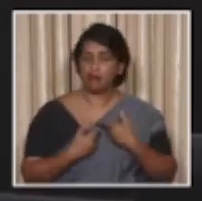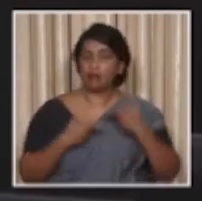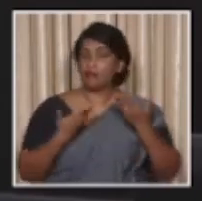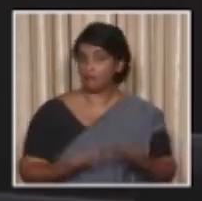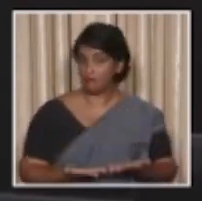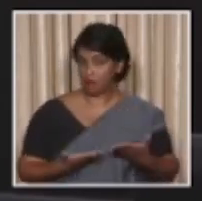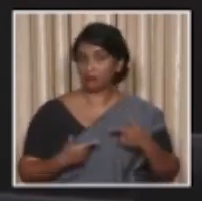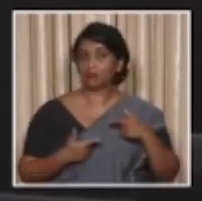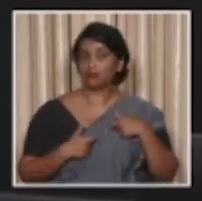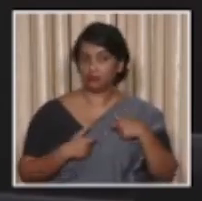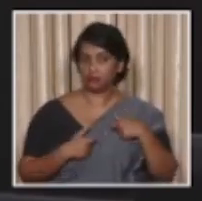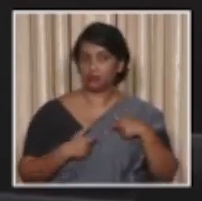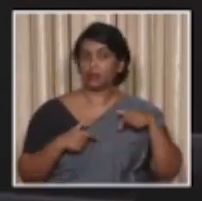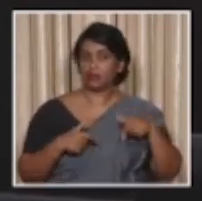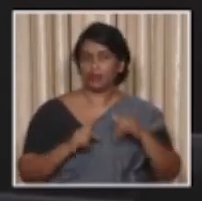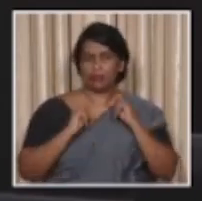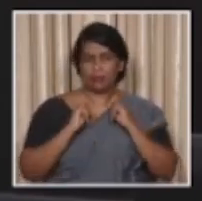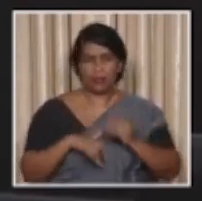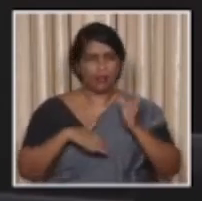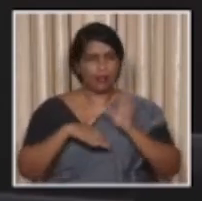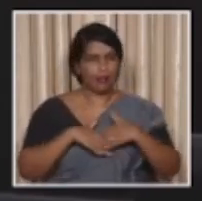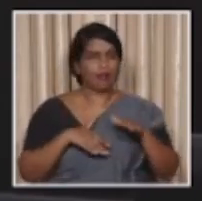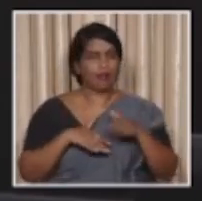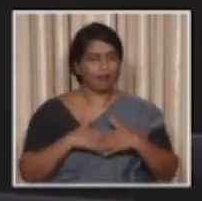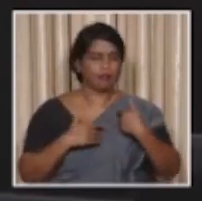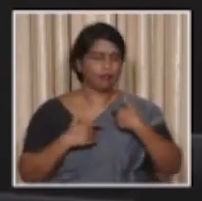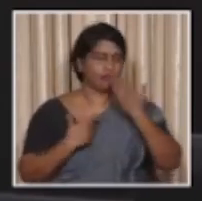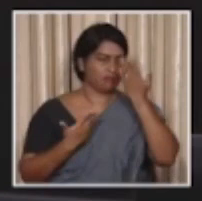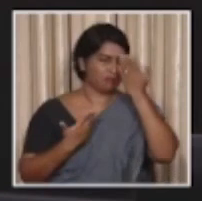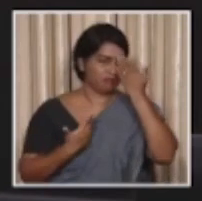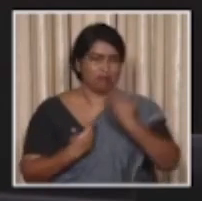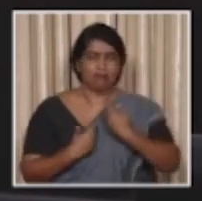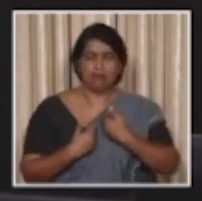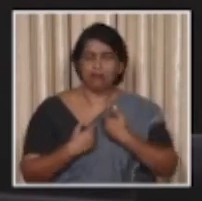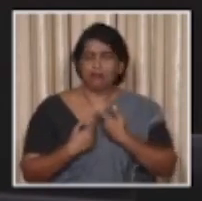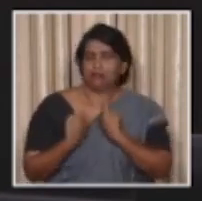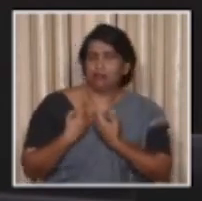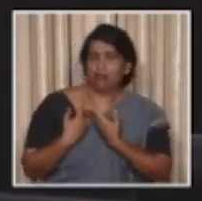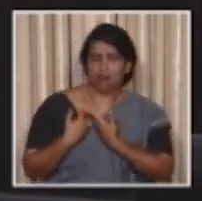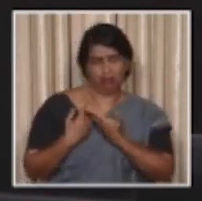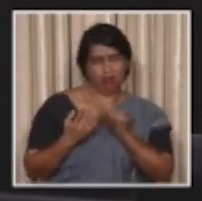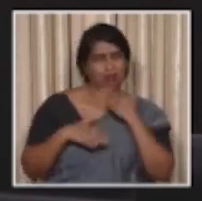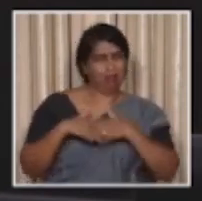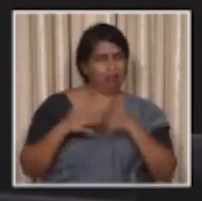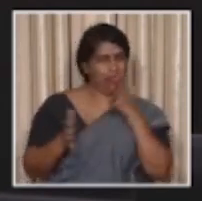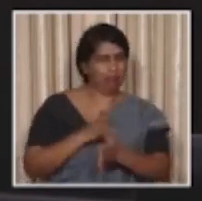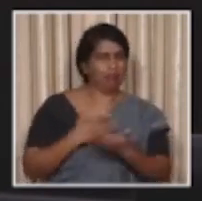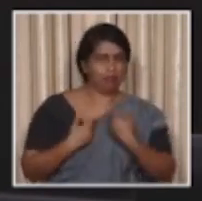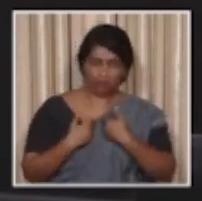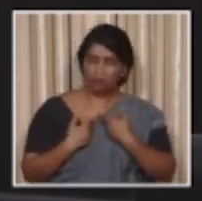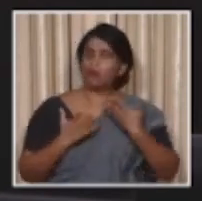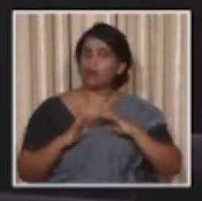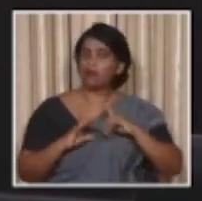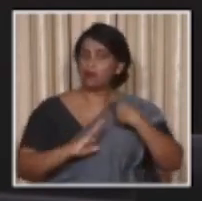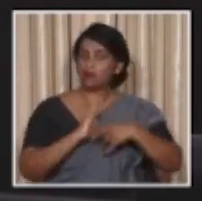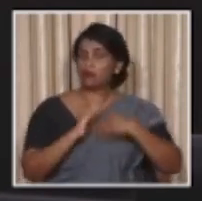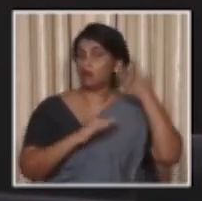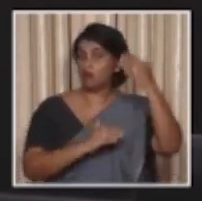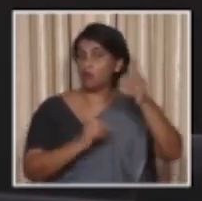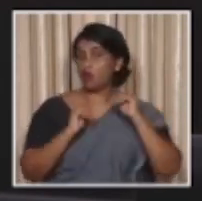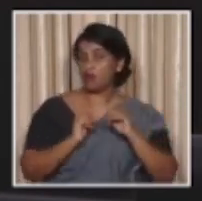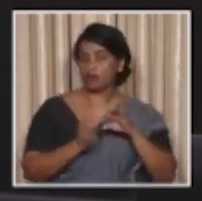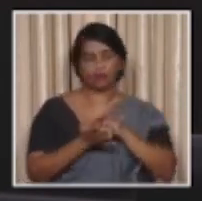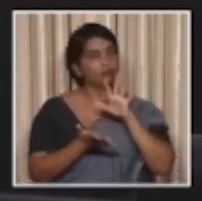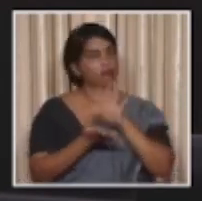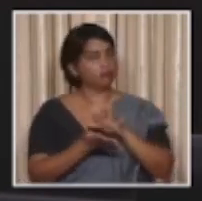වර්තමානයේ ඒ අමිහිරි අධ්‍යක්ෂින් අපි පිළිබඳව අපි විග්‍රහ කරනවද, ඒ වගේම රටේ අනාගත පැවැත්ම පිළිබඳව තීන්දුව